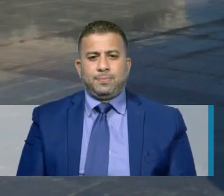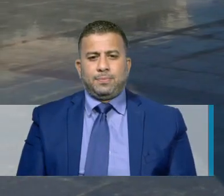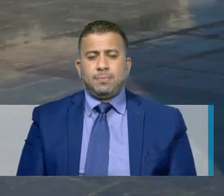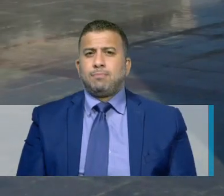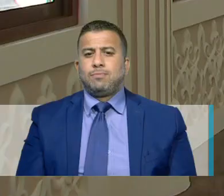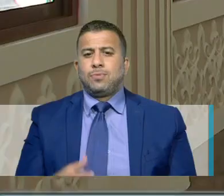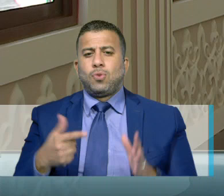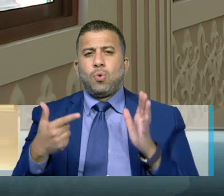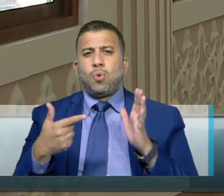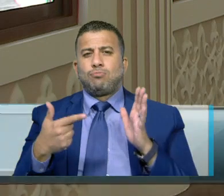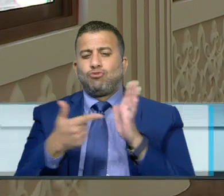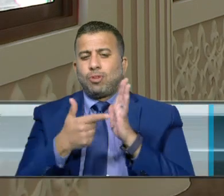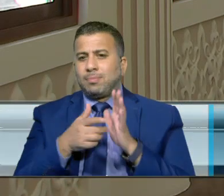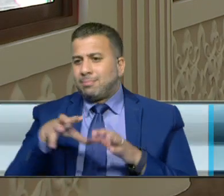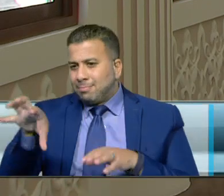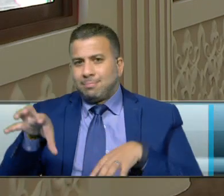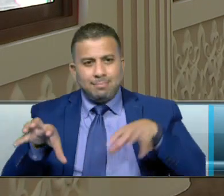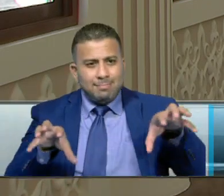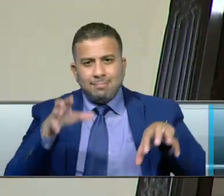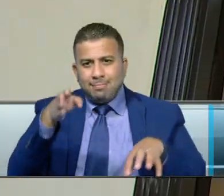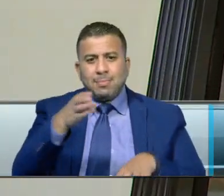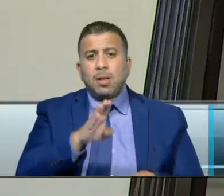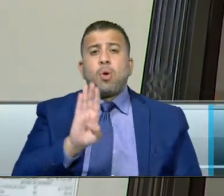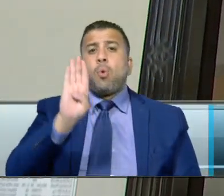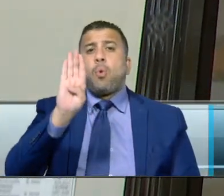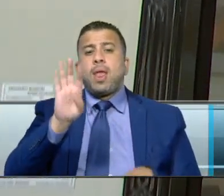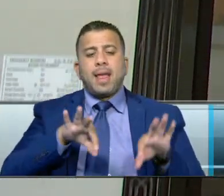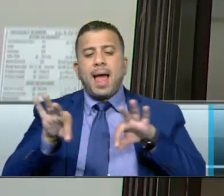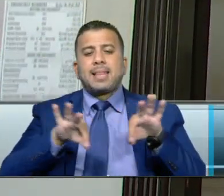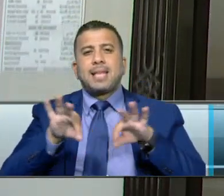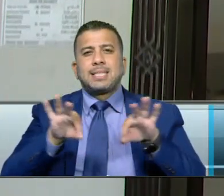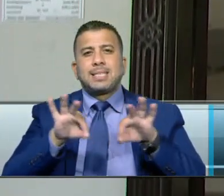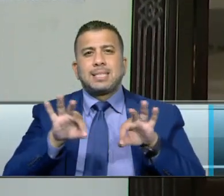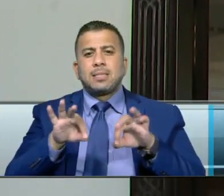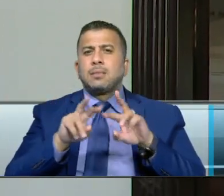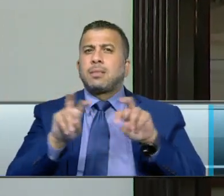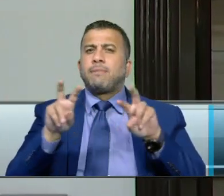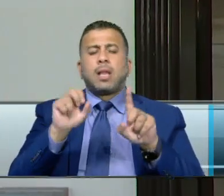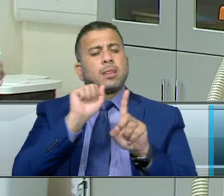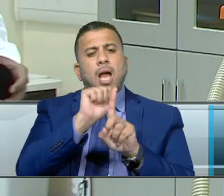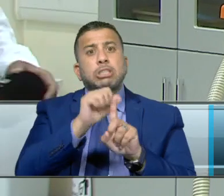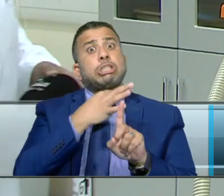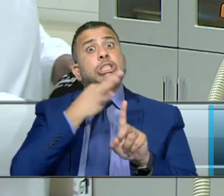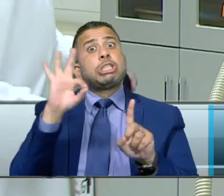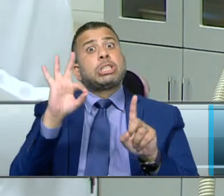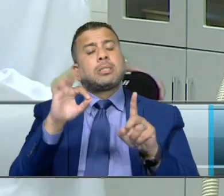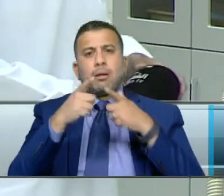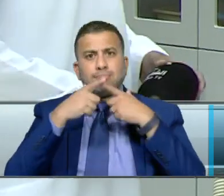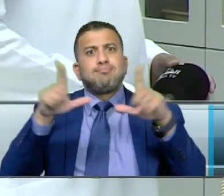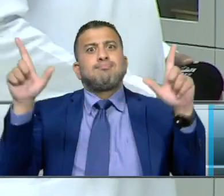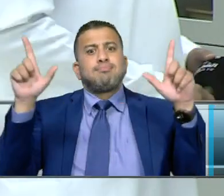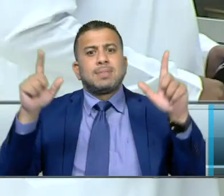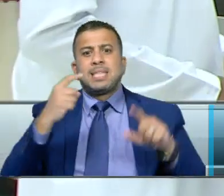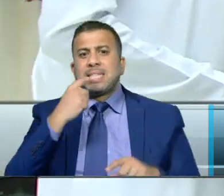فمن بين كلياتها انطلقنا وصولاً لكلية الهندسة لنكشف تفاصيل تخصص جديد أعلن عن